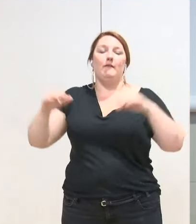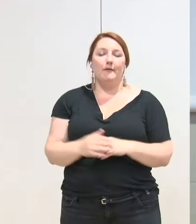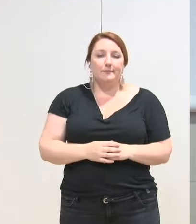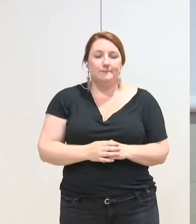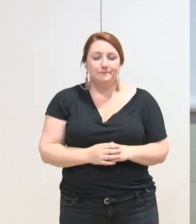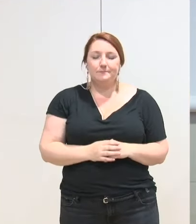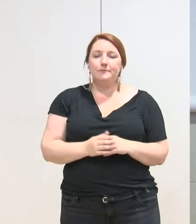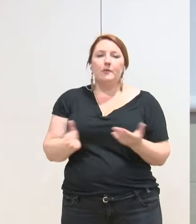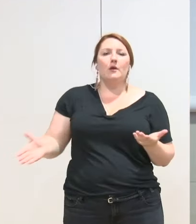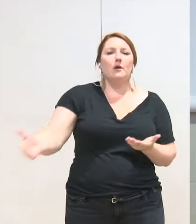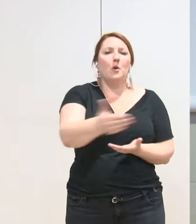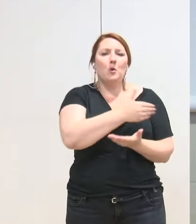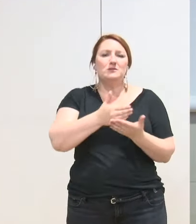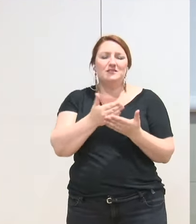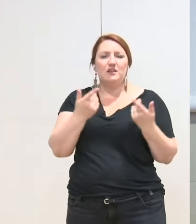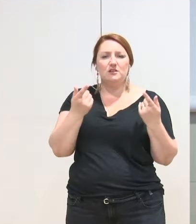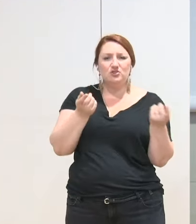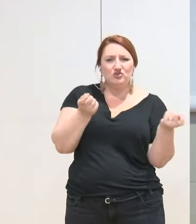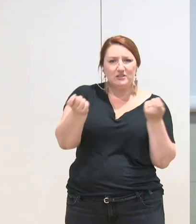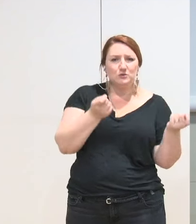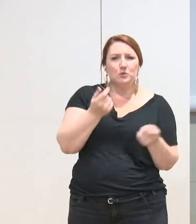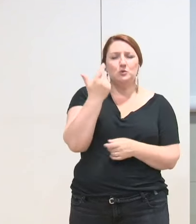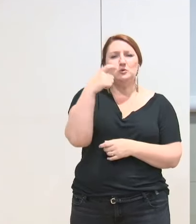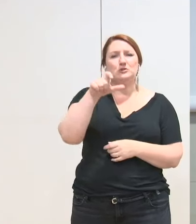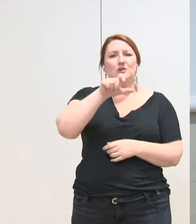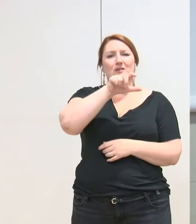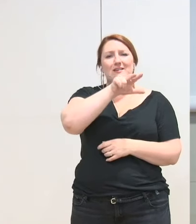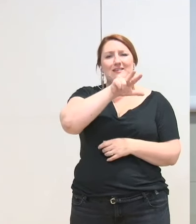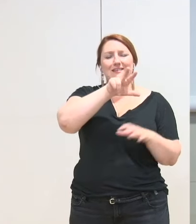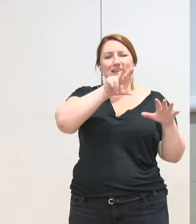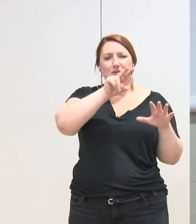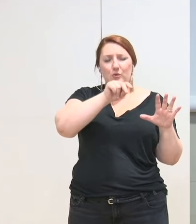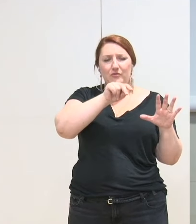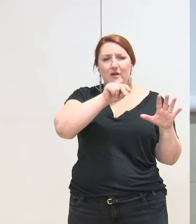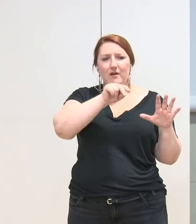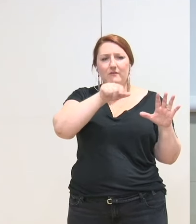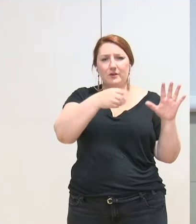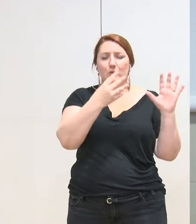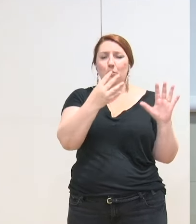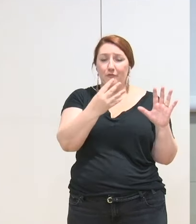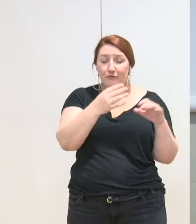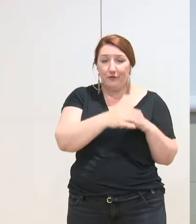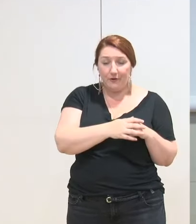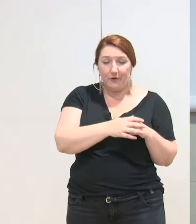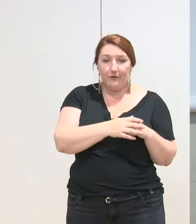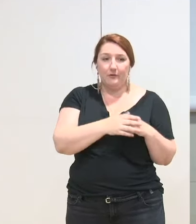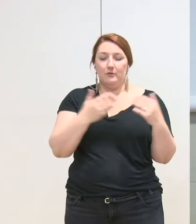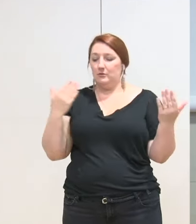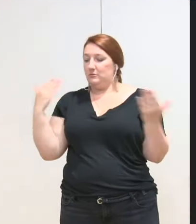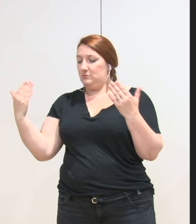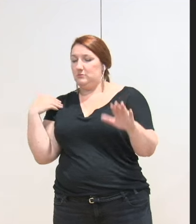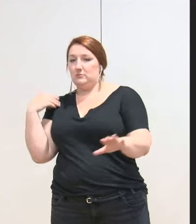gestion qui sont à 280,9 millions d'euros soit une baisse de près de 4 millions d'euros par rapport à 2004 par rapport à